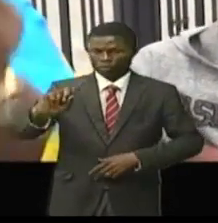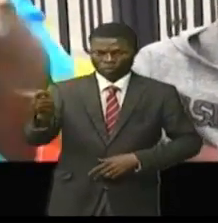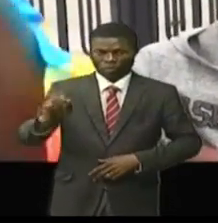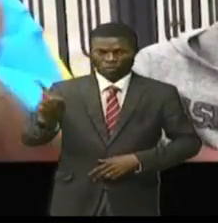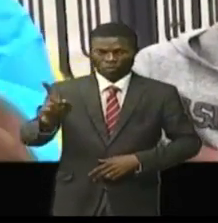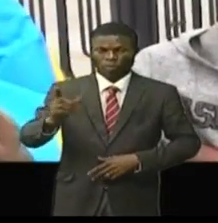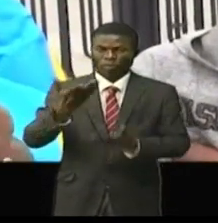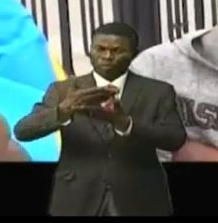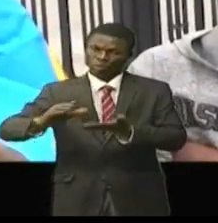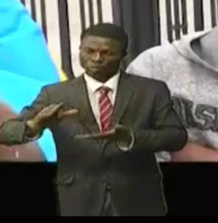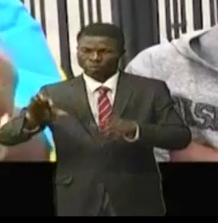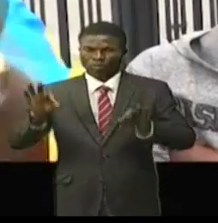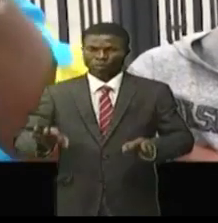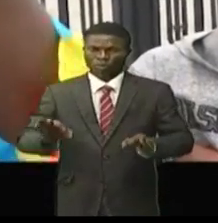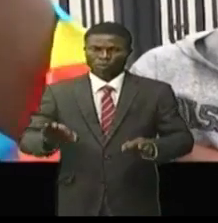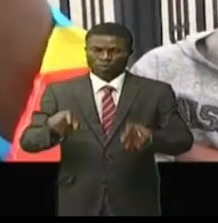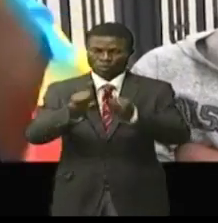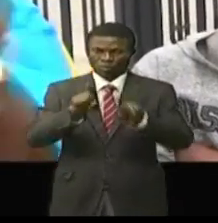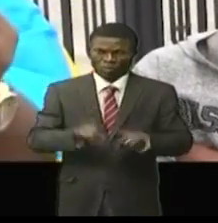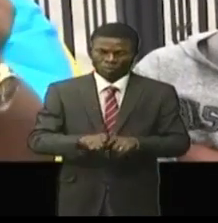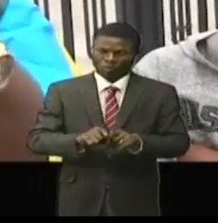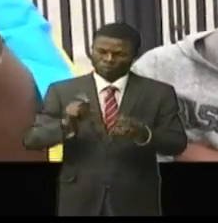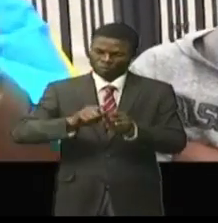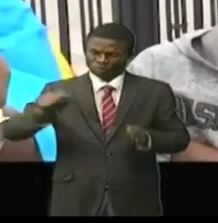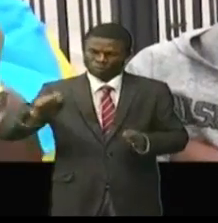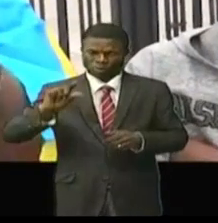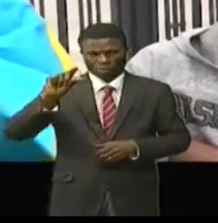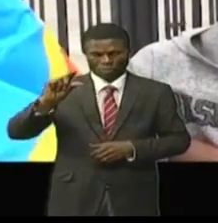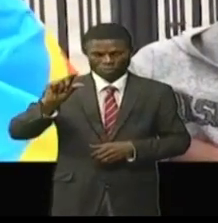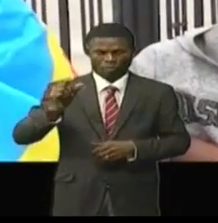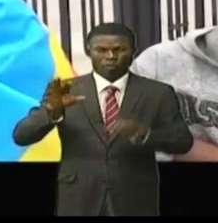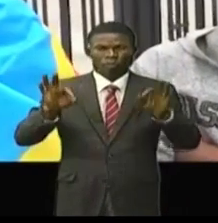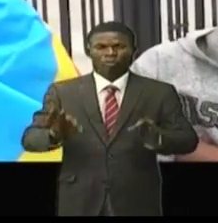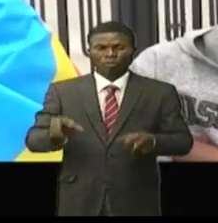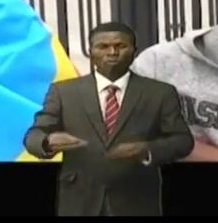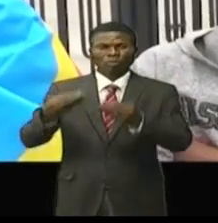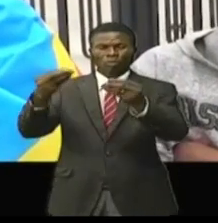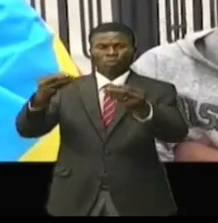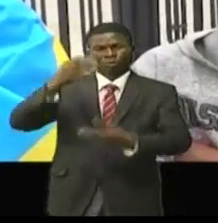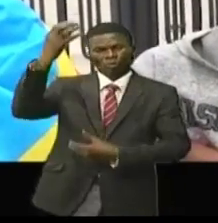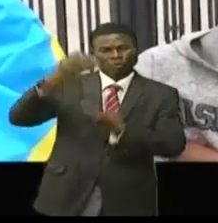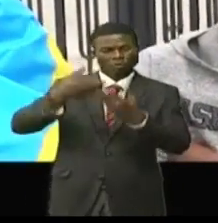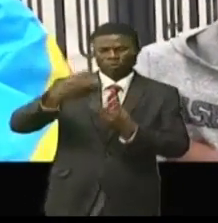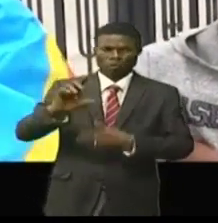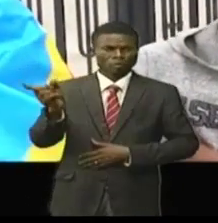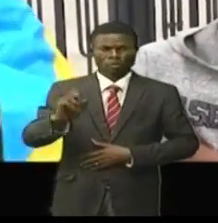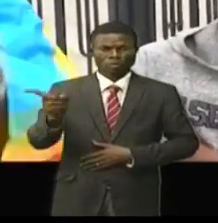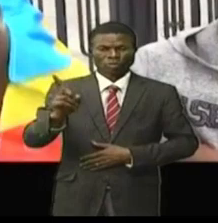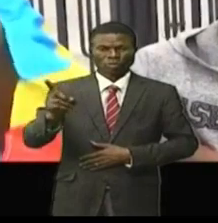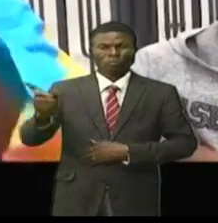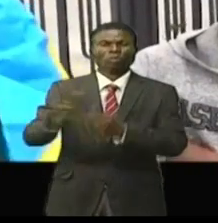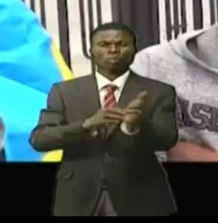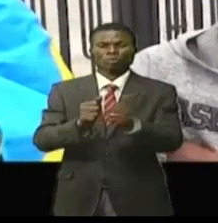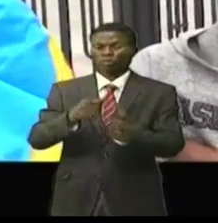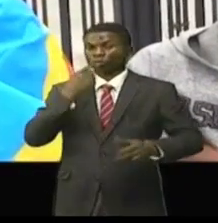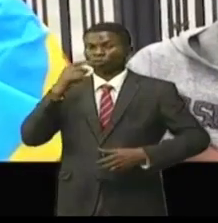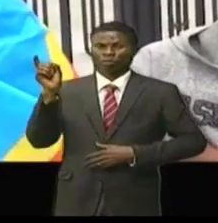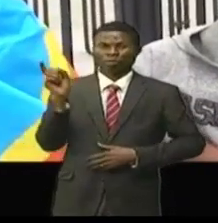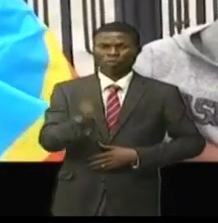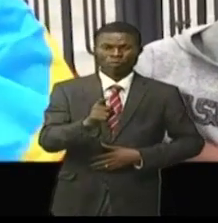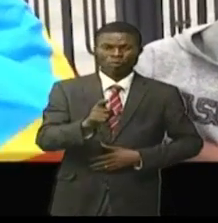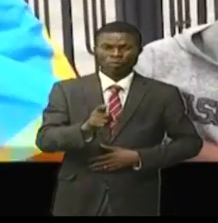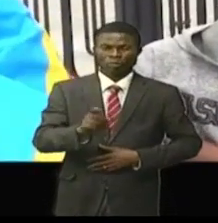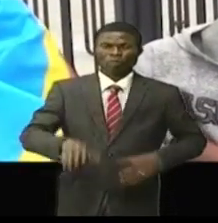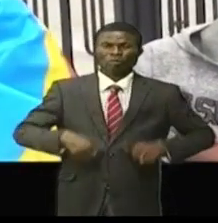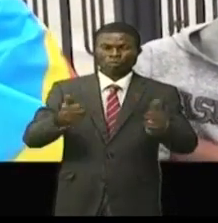qu'une partie ou un centimètre carré de notre territoire ne soit cédé aux envahisseurs qui nous imposent une